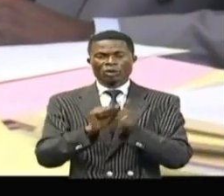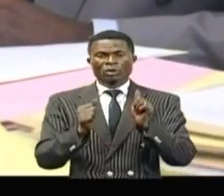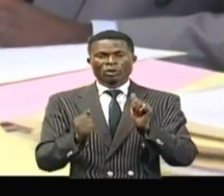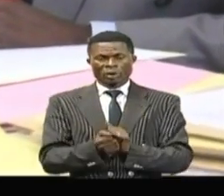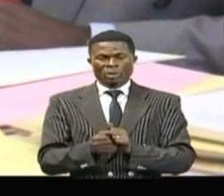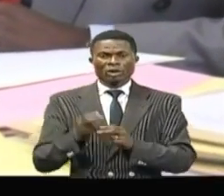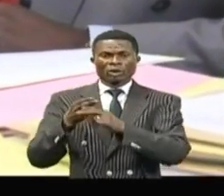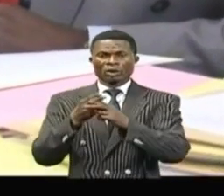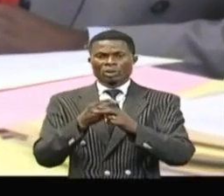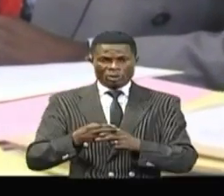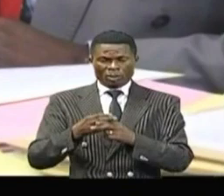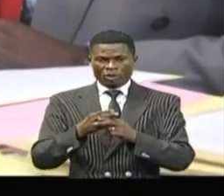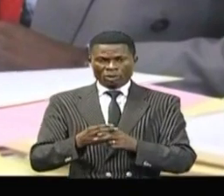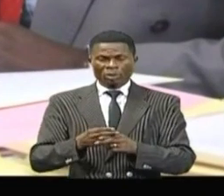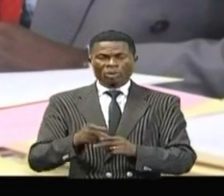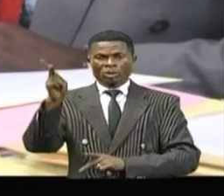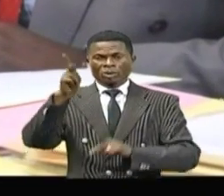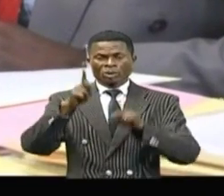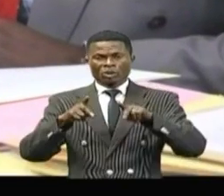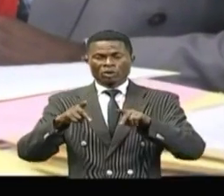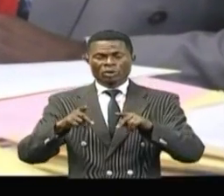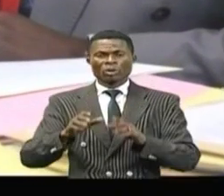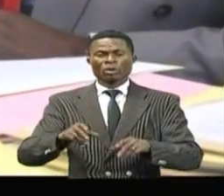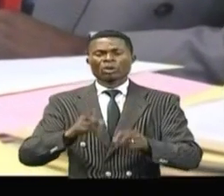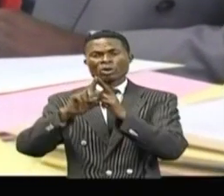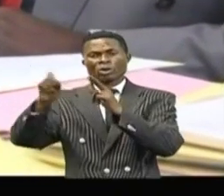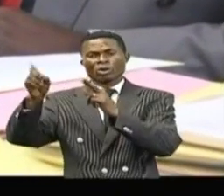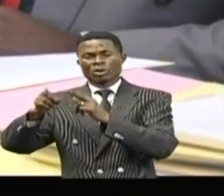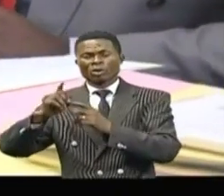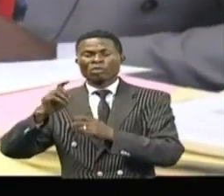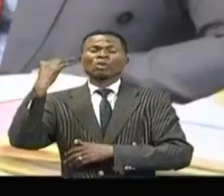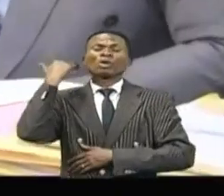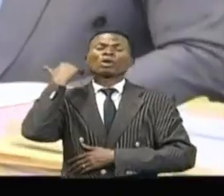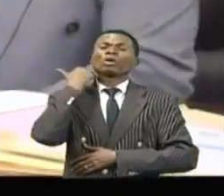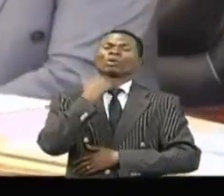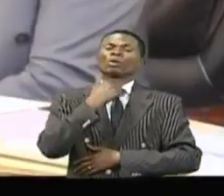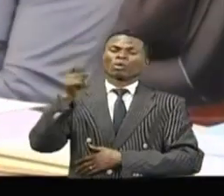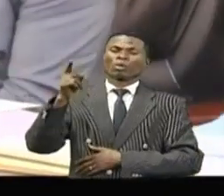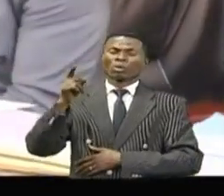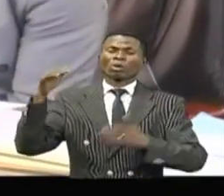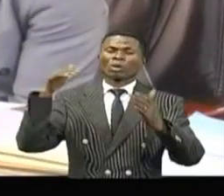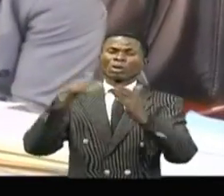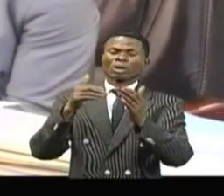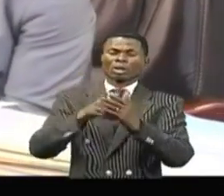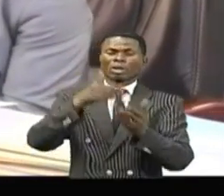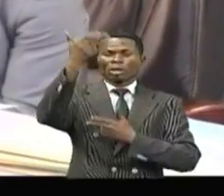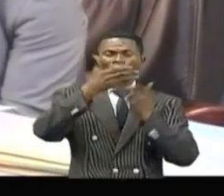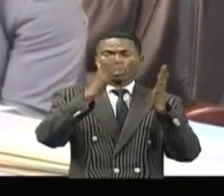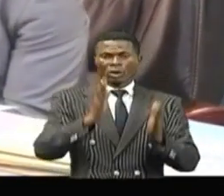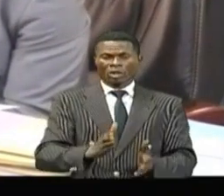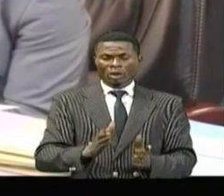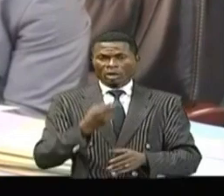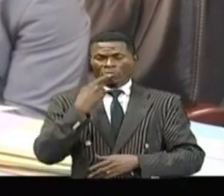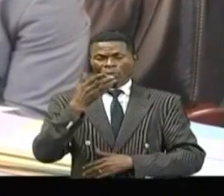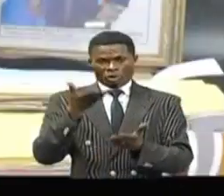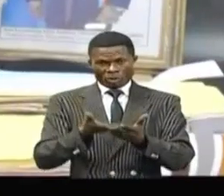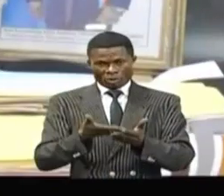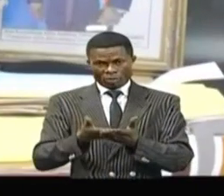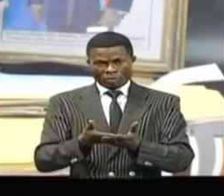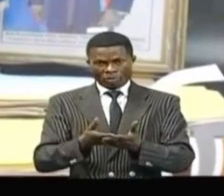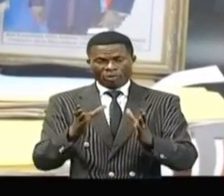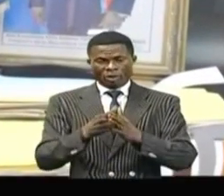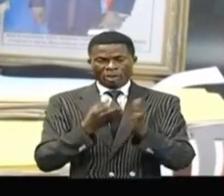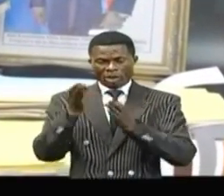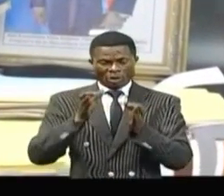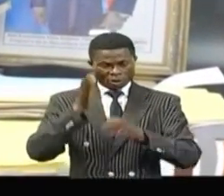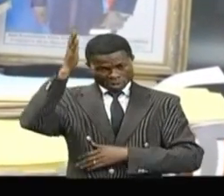situation sécuritaire de nos compatriotes réfugiés en Ouganda, à la suite de l'agression rwandaise, il y reviendra avec force détail